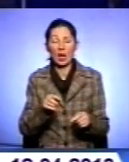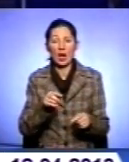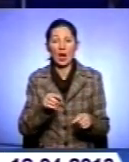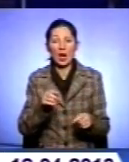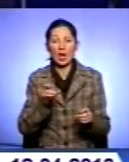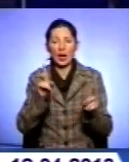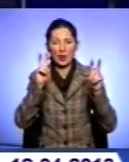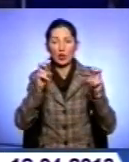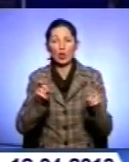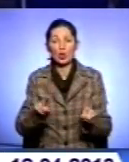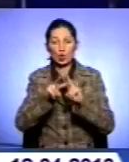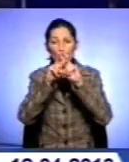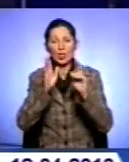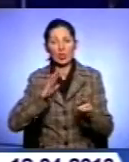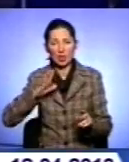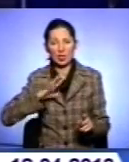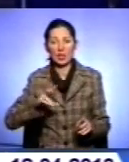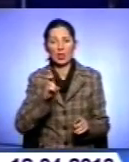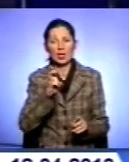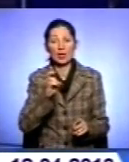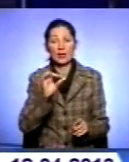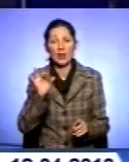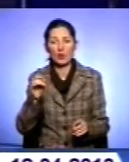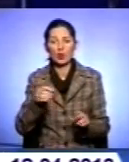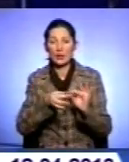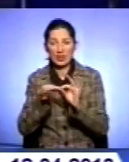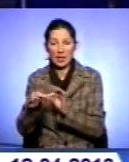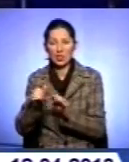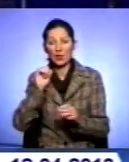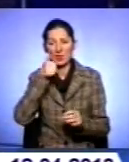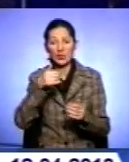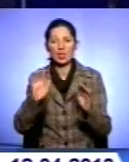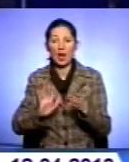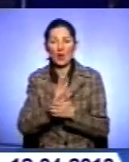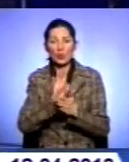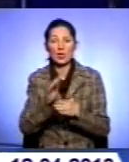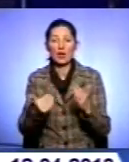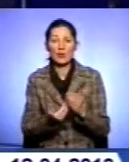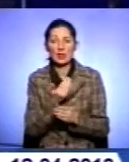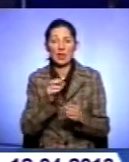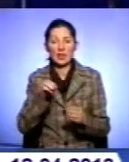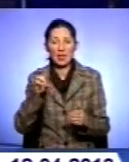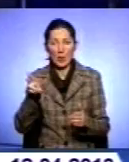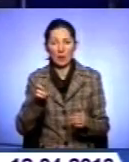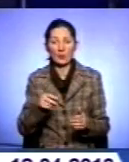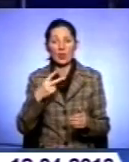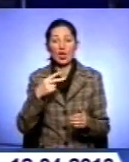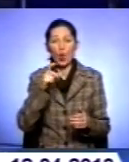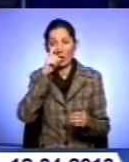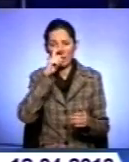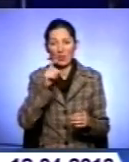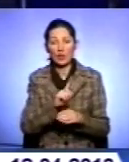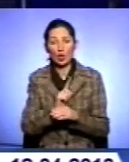Злонкевичу. Детальніше про це у завтрашніх випусках «Вістей ТТБ». А 27 квітня у Тернополі з ініціативи голови